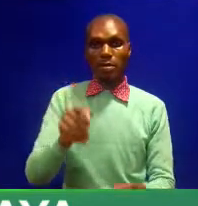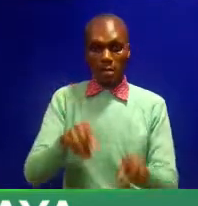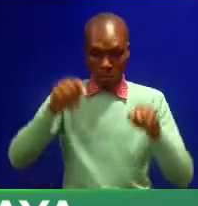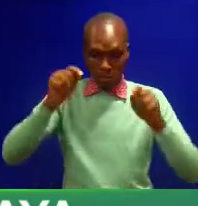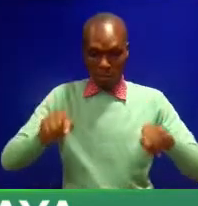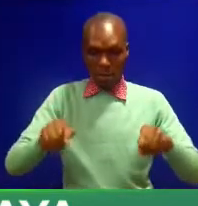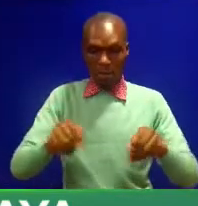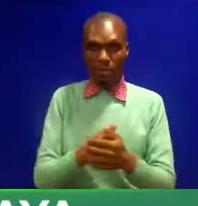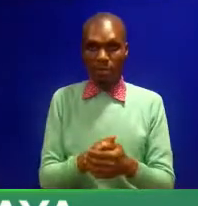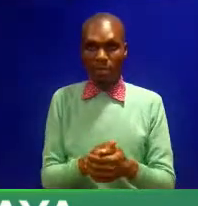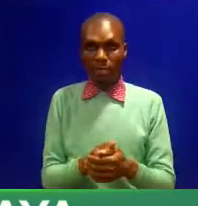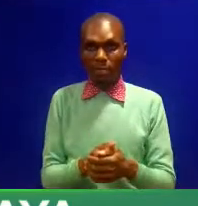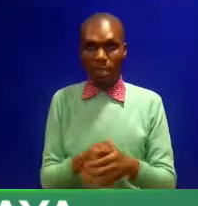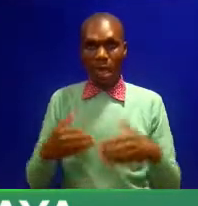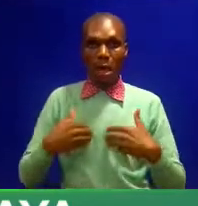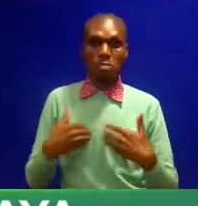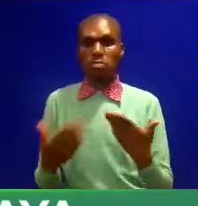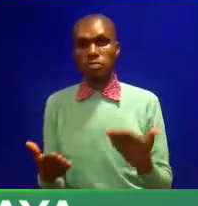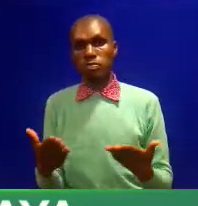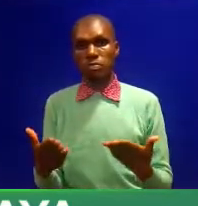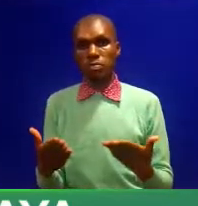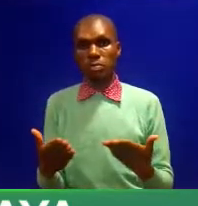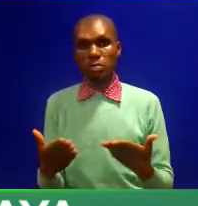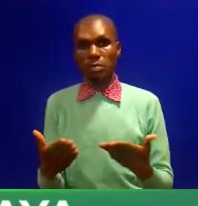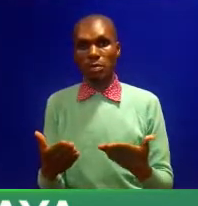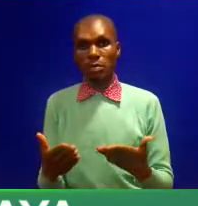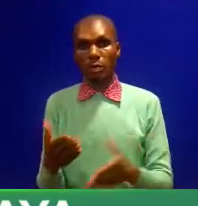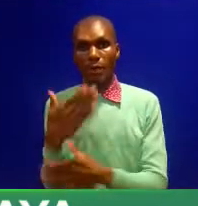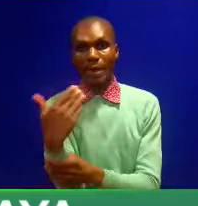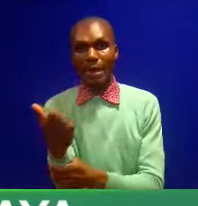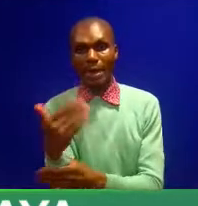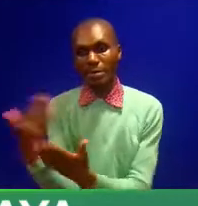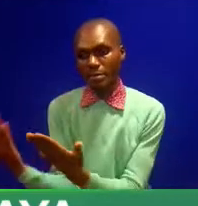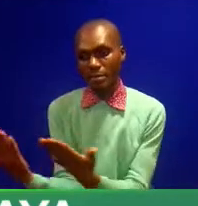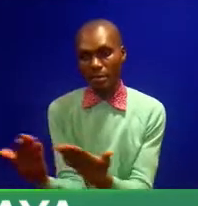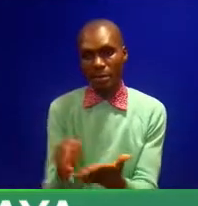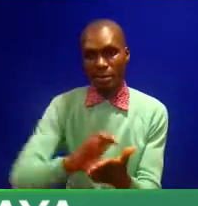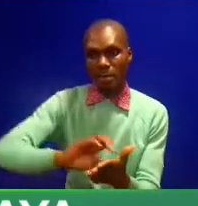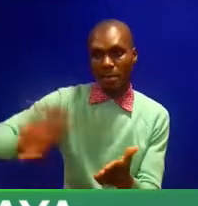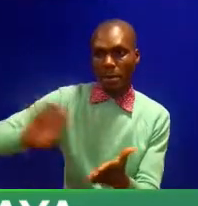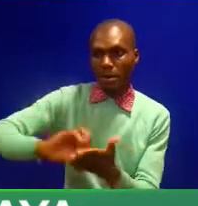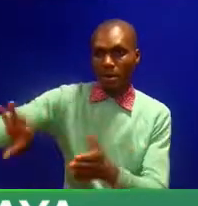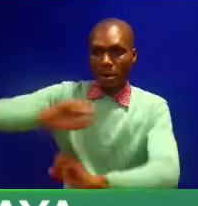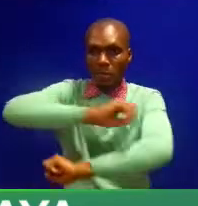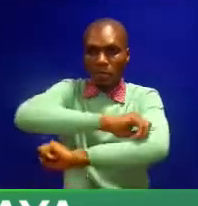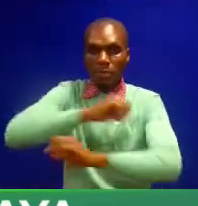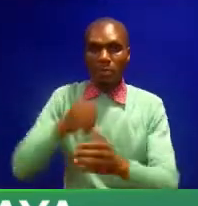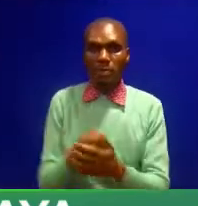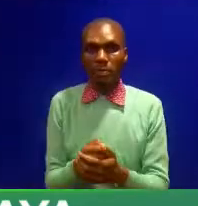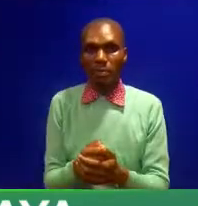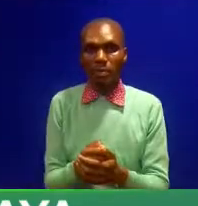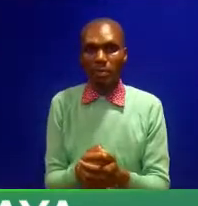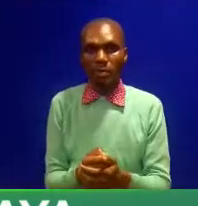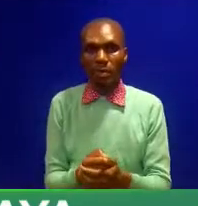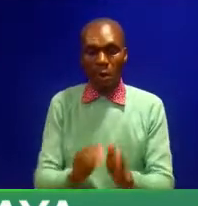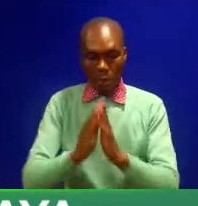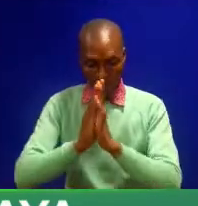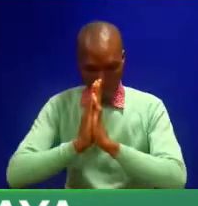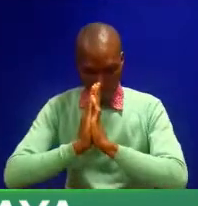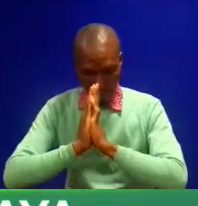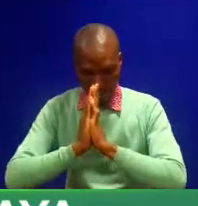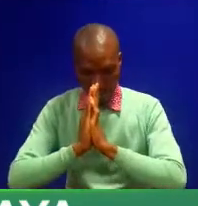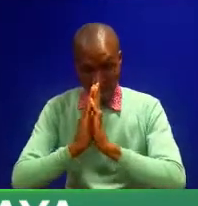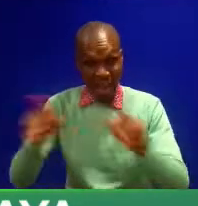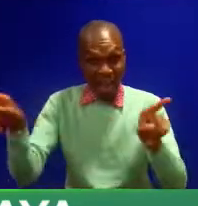nitukulia lero otubwate twasabira abana bakwirna chisukuru otoko basabira egerenya